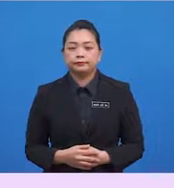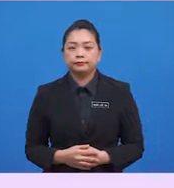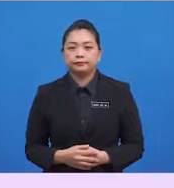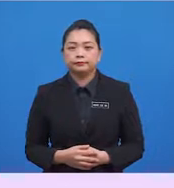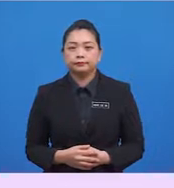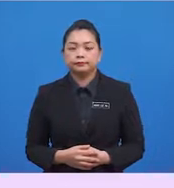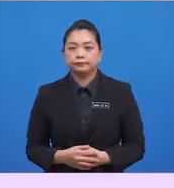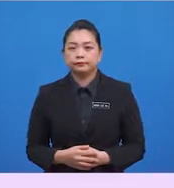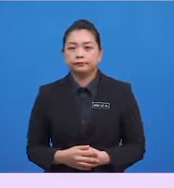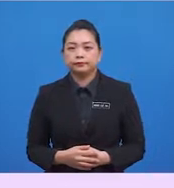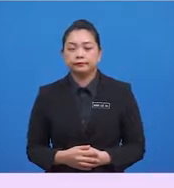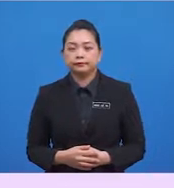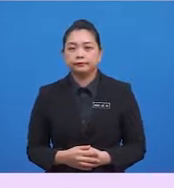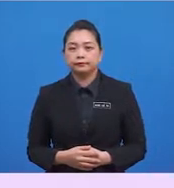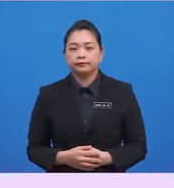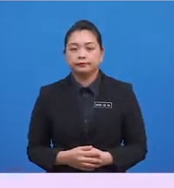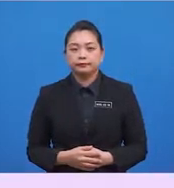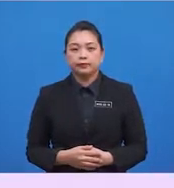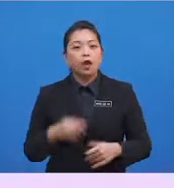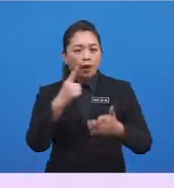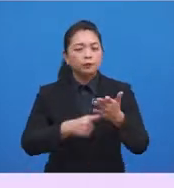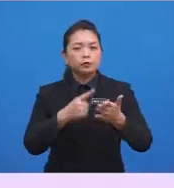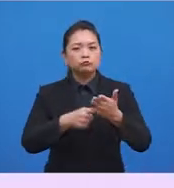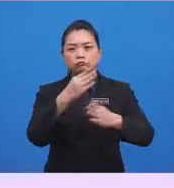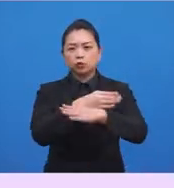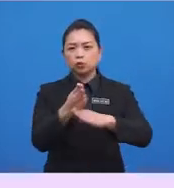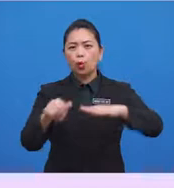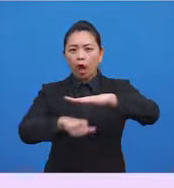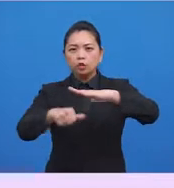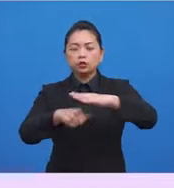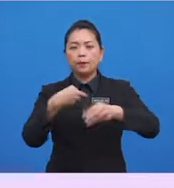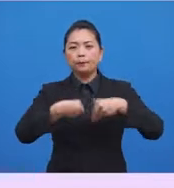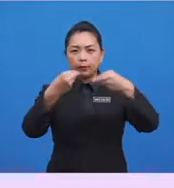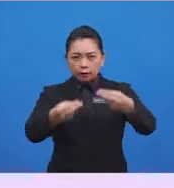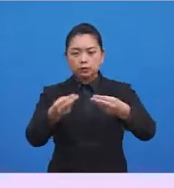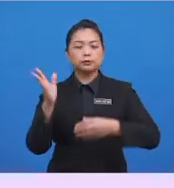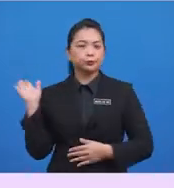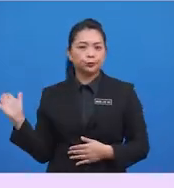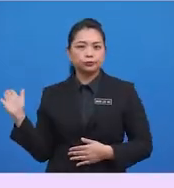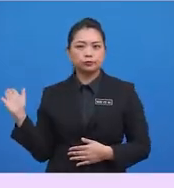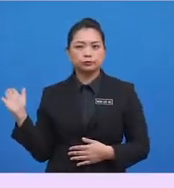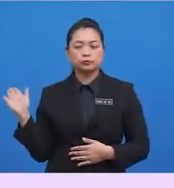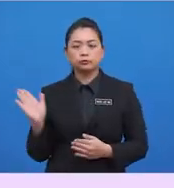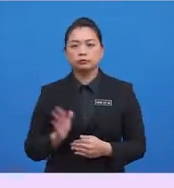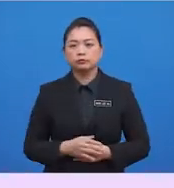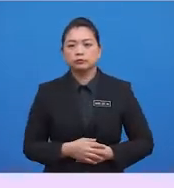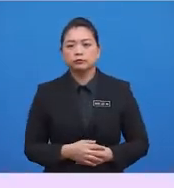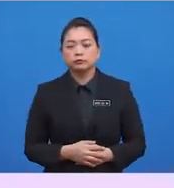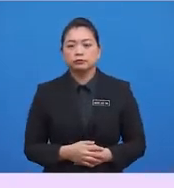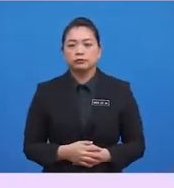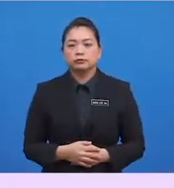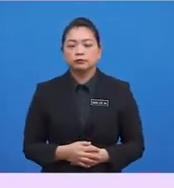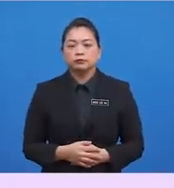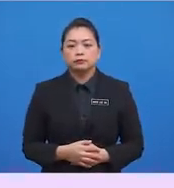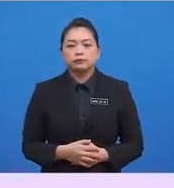Seterusnya, cikgu akan menerangkan apakah bentuk asas bagi bentuk tiga dimensi ini.